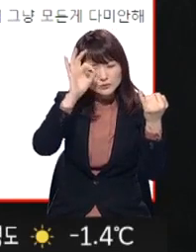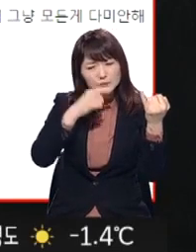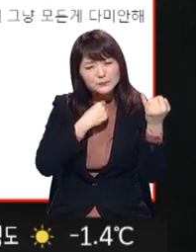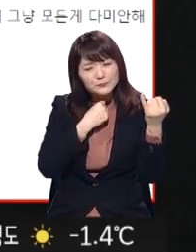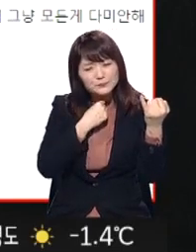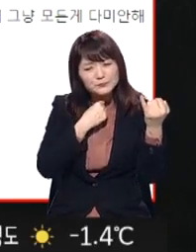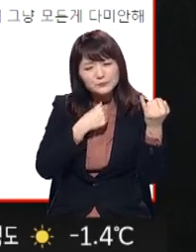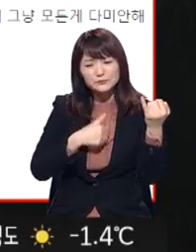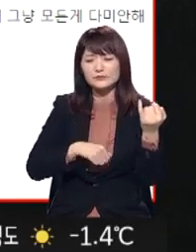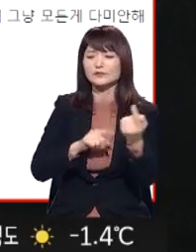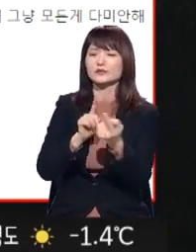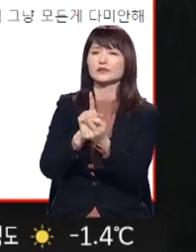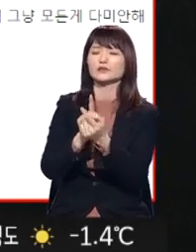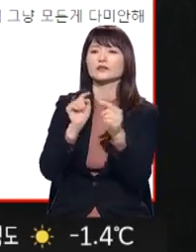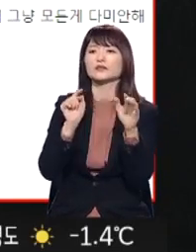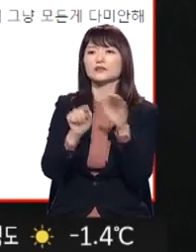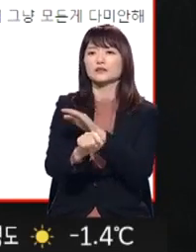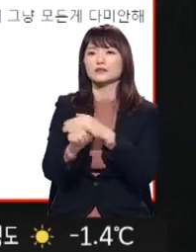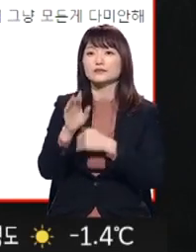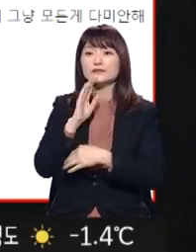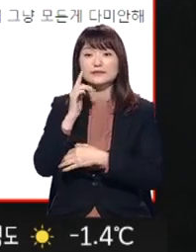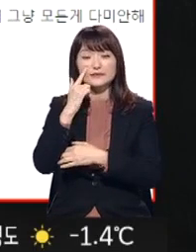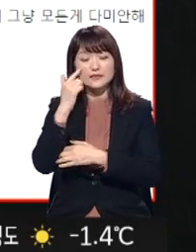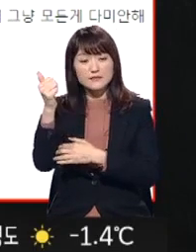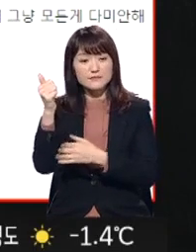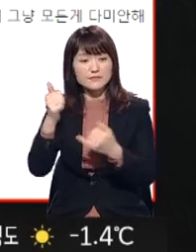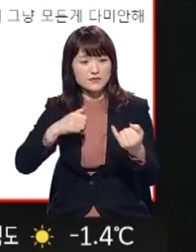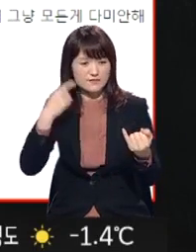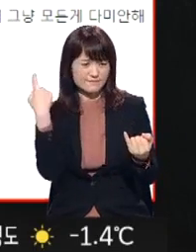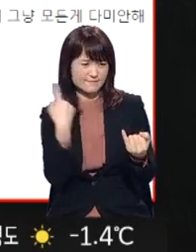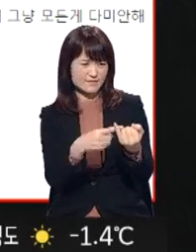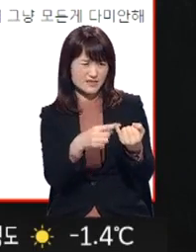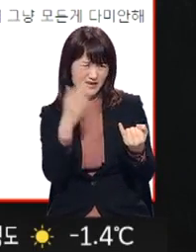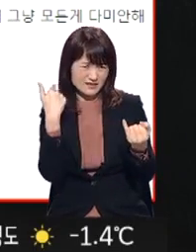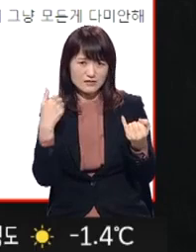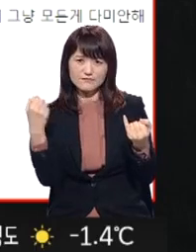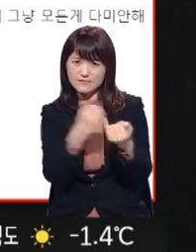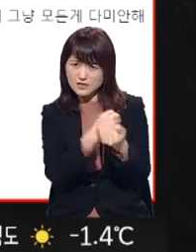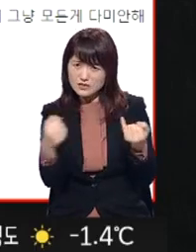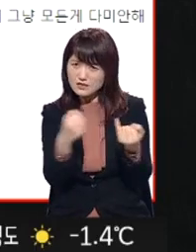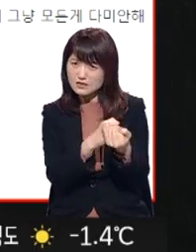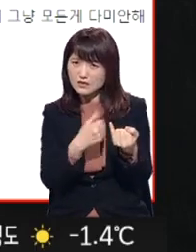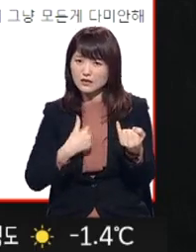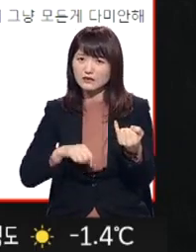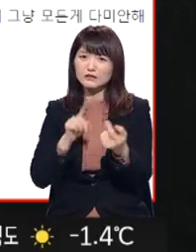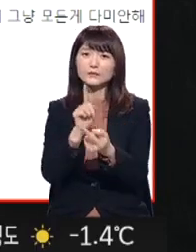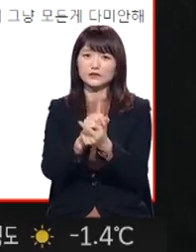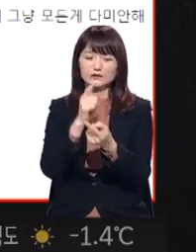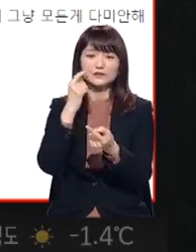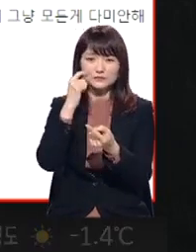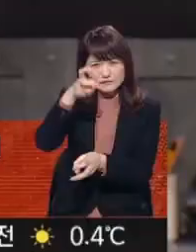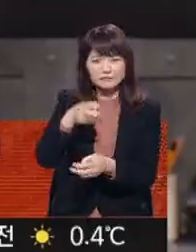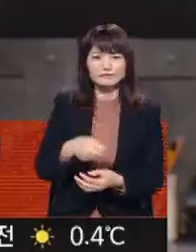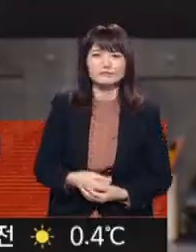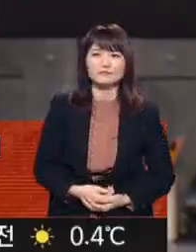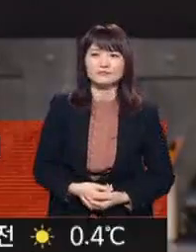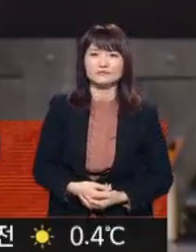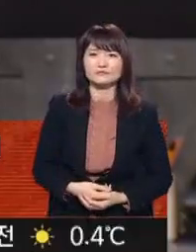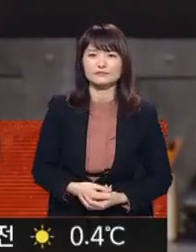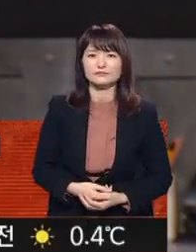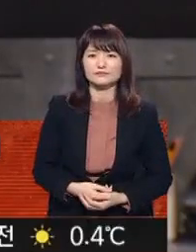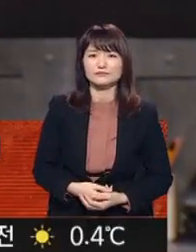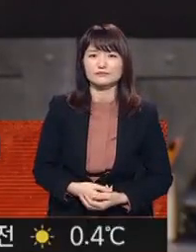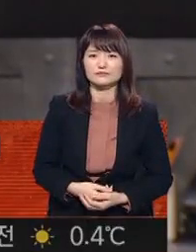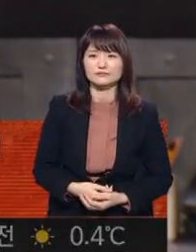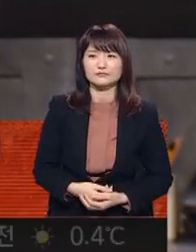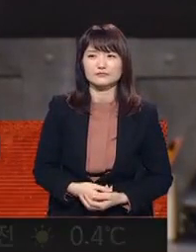아이를 만나러 가면 그 친부가 욕설하거나 이전에 행했던 폭행으로 14일 쉽사리 아이를 만나지 못했다 이야기를 합니다 이런